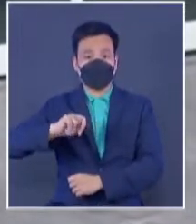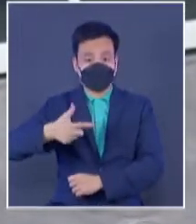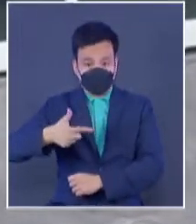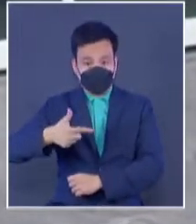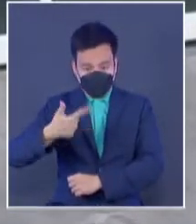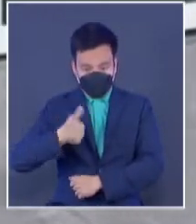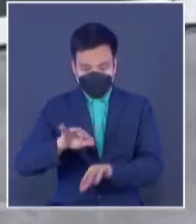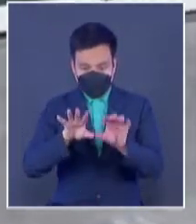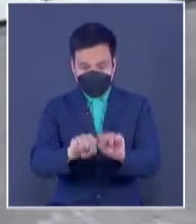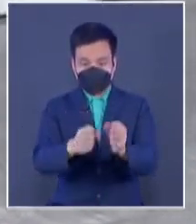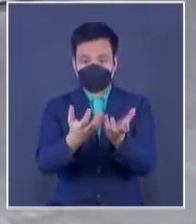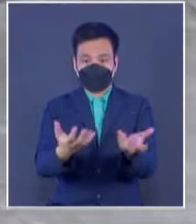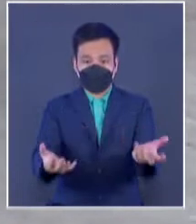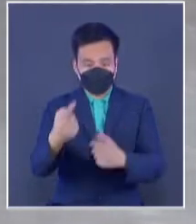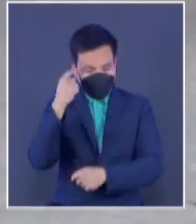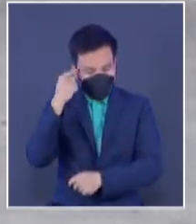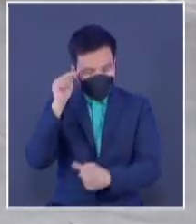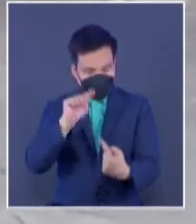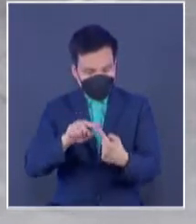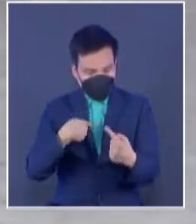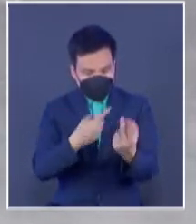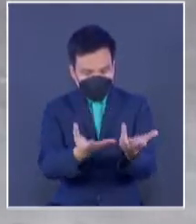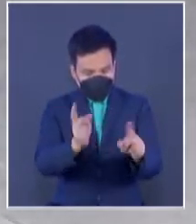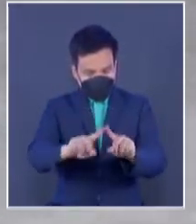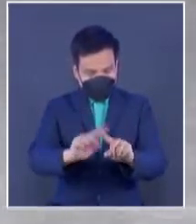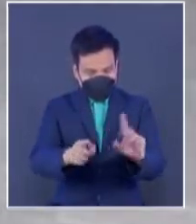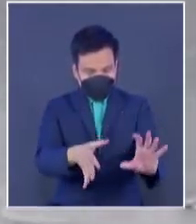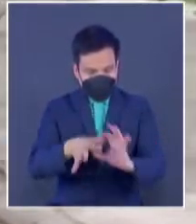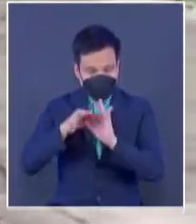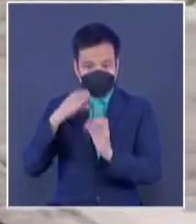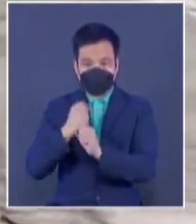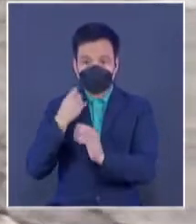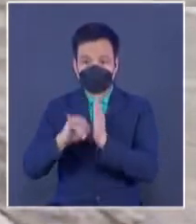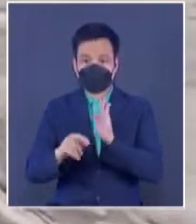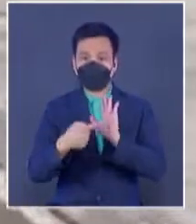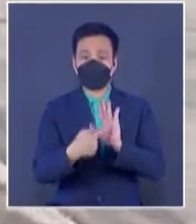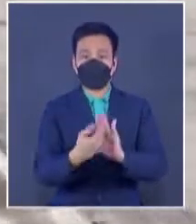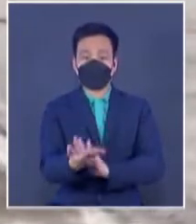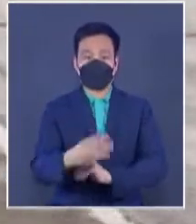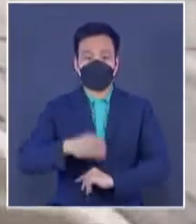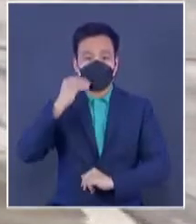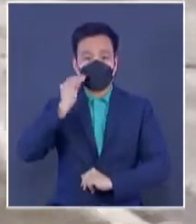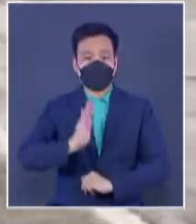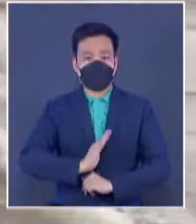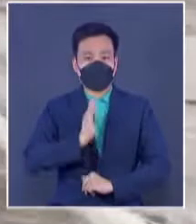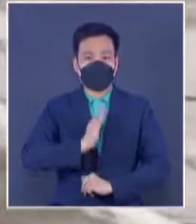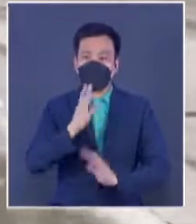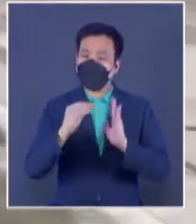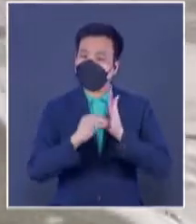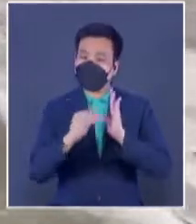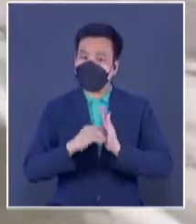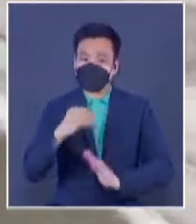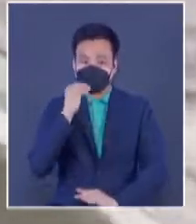ที่สันนิษฐานว่าเกี่ยวข้องกับการทำความผิดไม่ว่าจะเป็นคฤหาสน์หรูย่านบางชันในกรุงเทพมหานครคฤหา